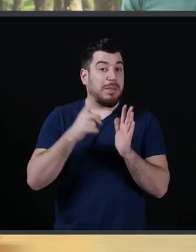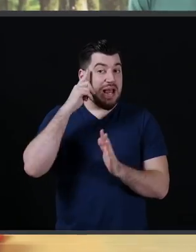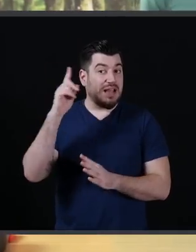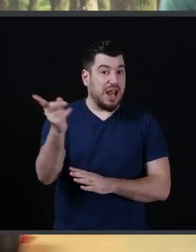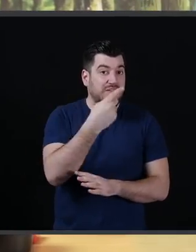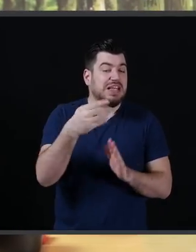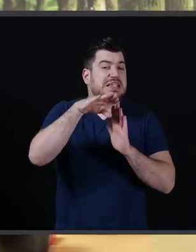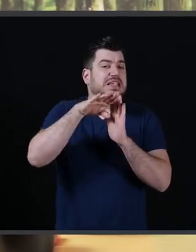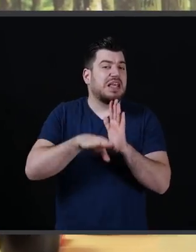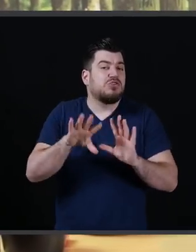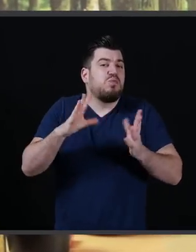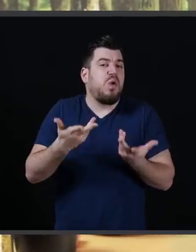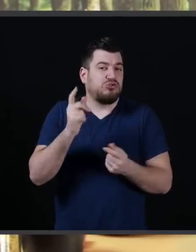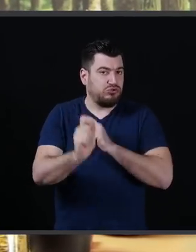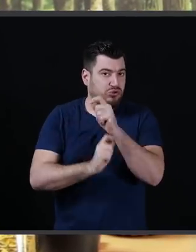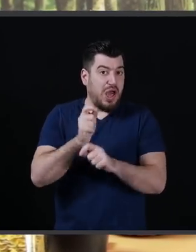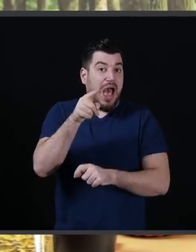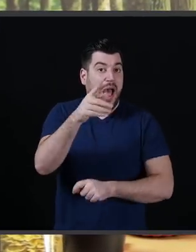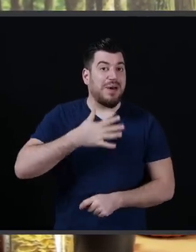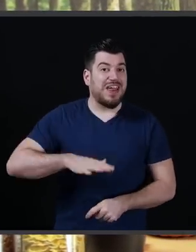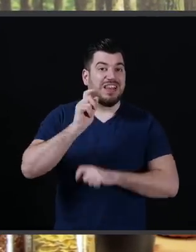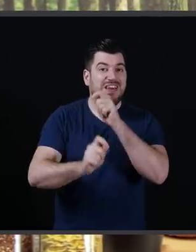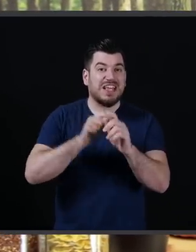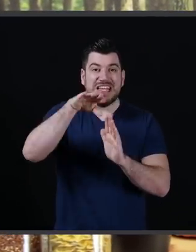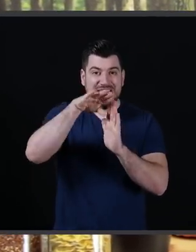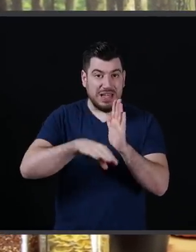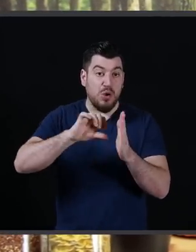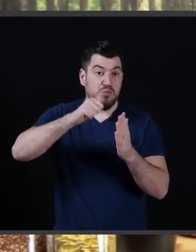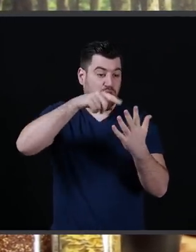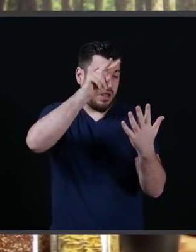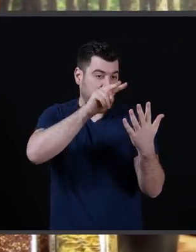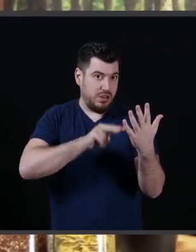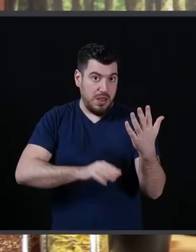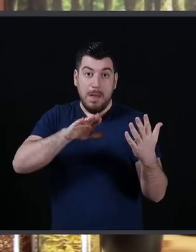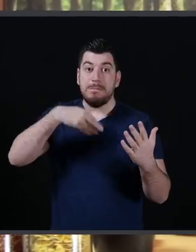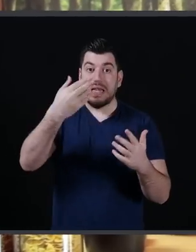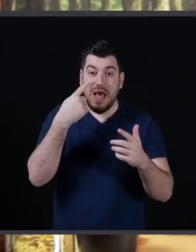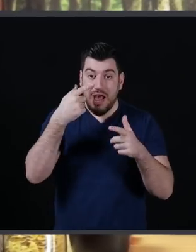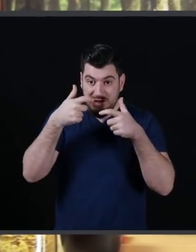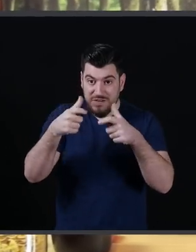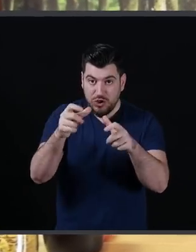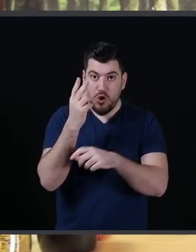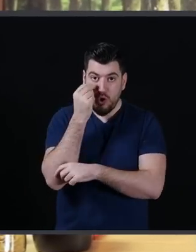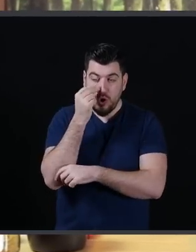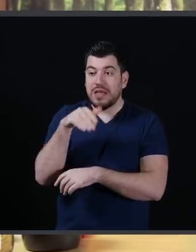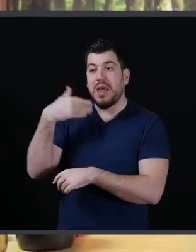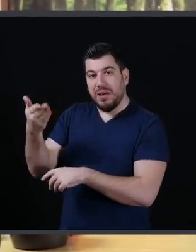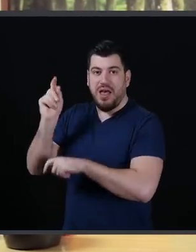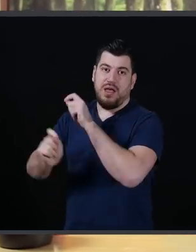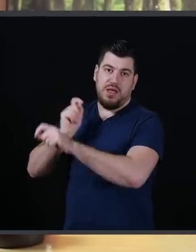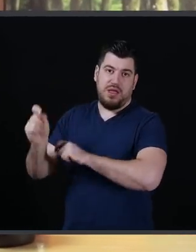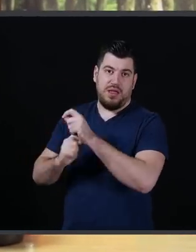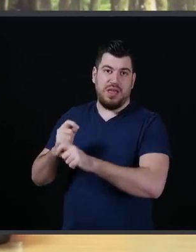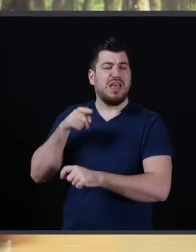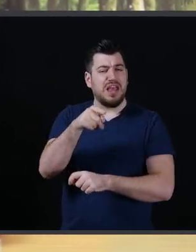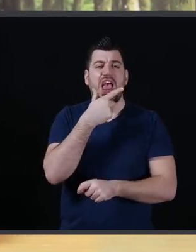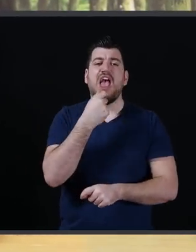θέλετε να ξεκινήσετε να κάνετε τη συνταγή Πρώτα θα τη διαβάσετε Μετά θα δείτε το βίντεο Και μετά θα την εκτελέσετε Είναι πολύ πιο εύκολος ο τρόπος Με το